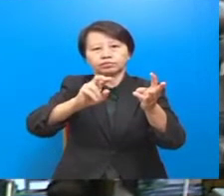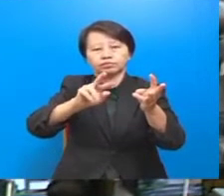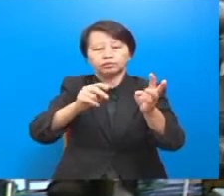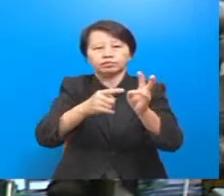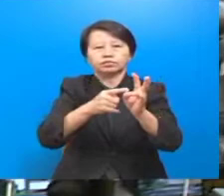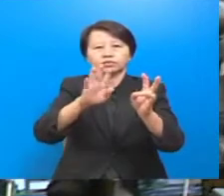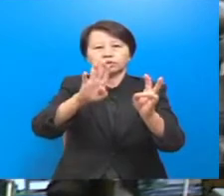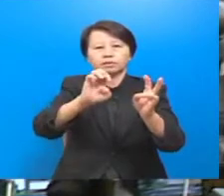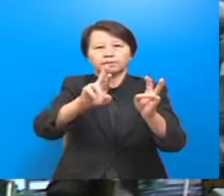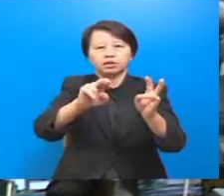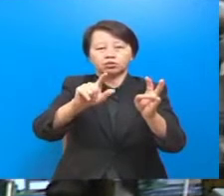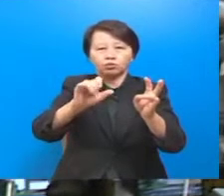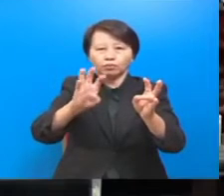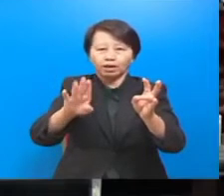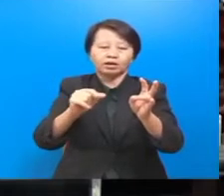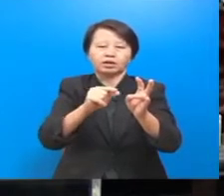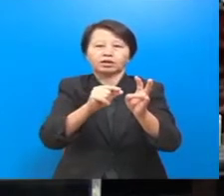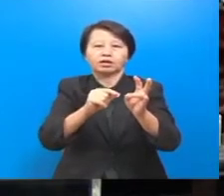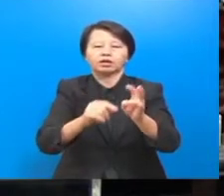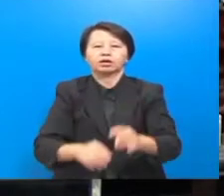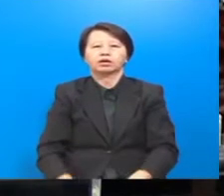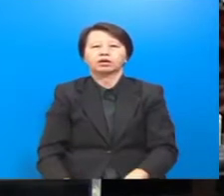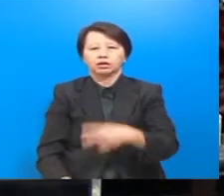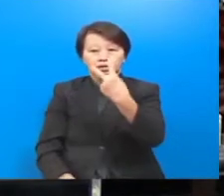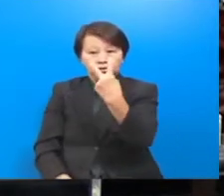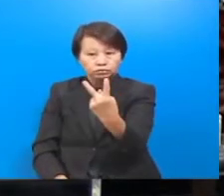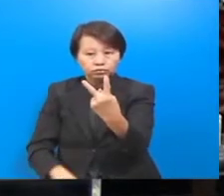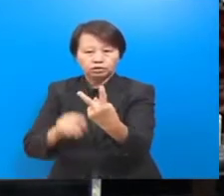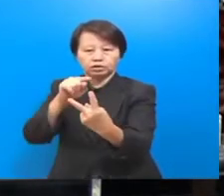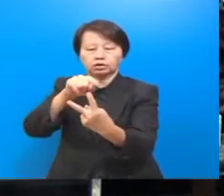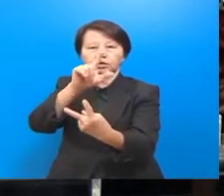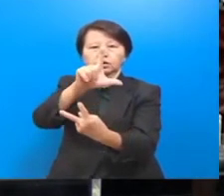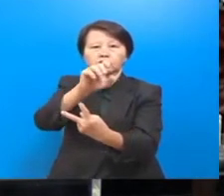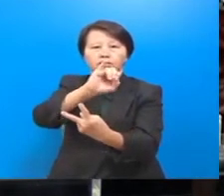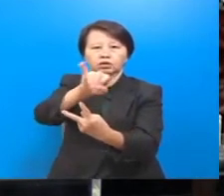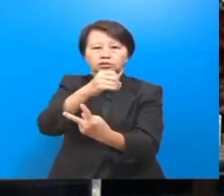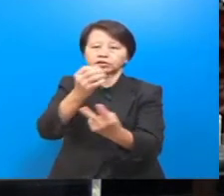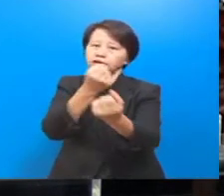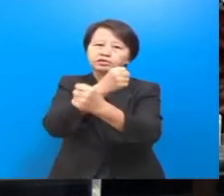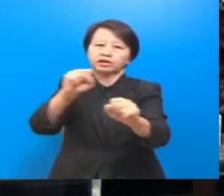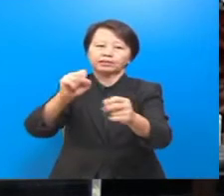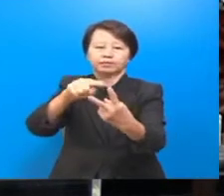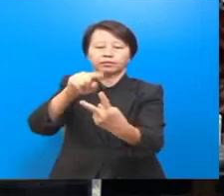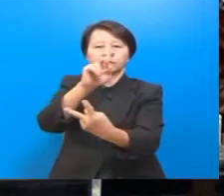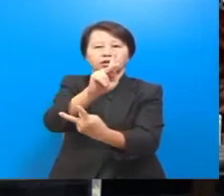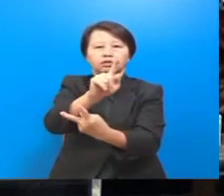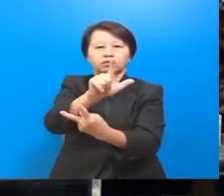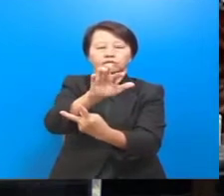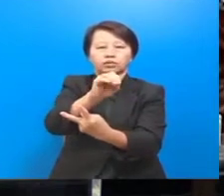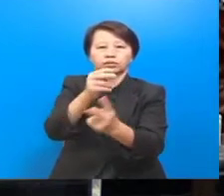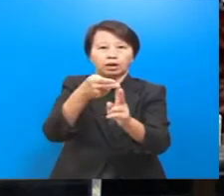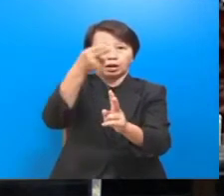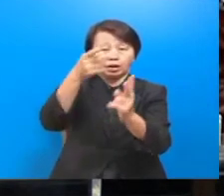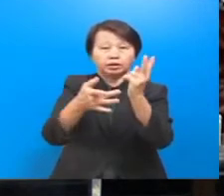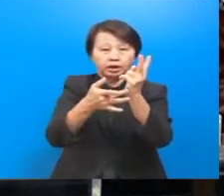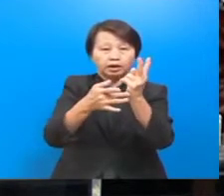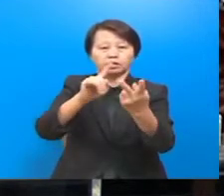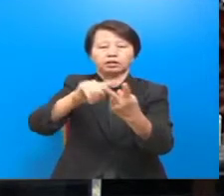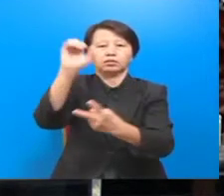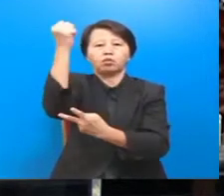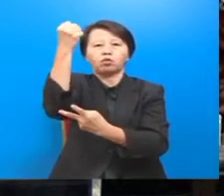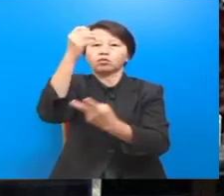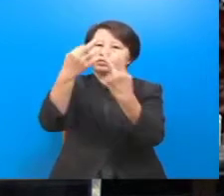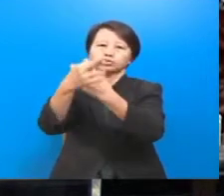dan pelubang hai duology tersebut telepon siap yaitu elric kulim hitech dan lri opo kok seneng